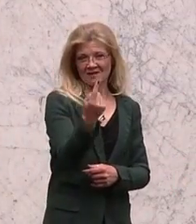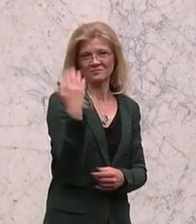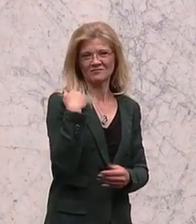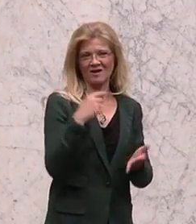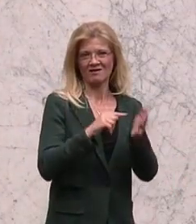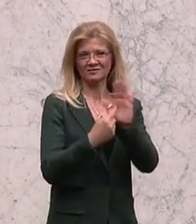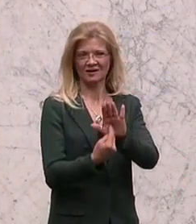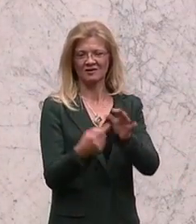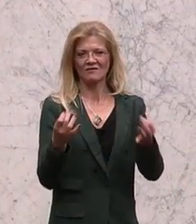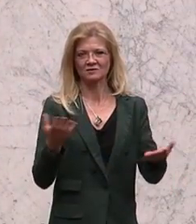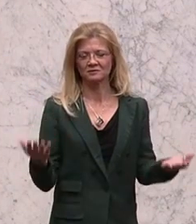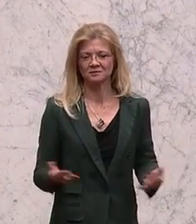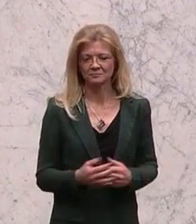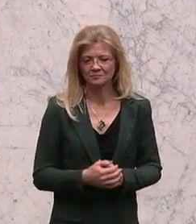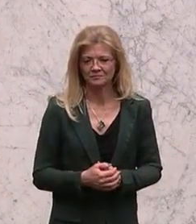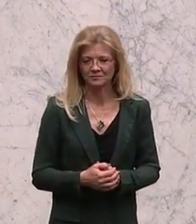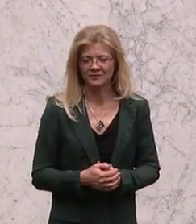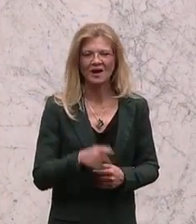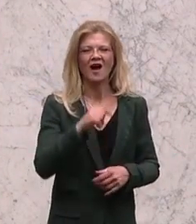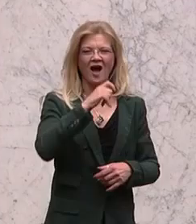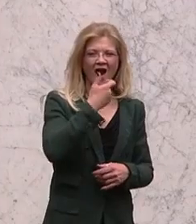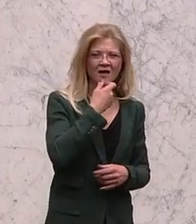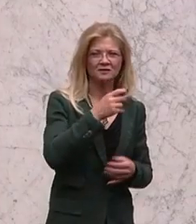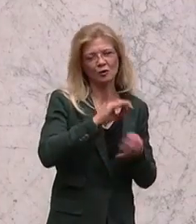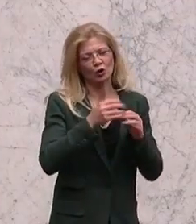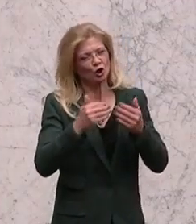die Absicht im alten oder im neuen Strafrecht.